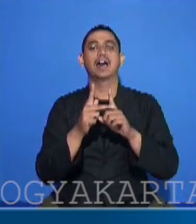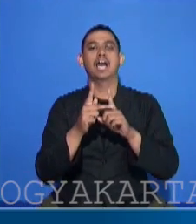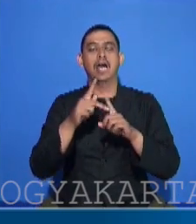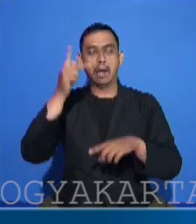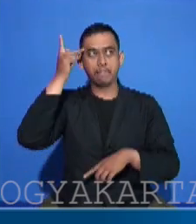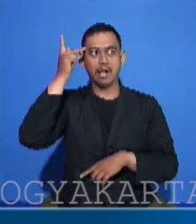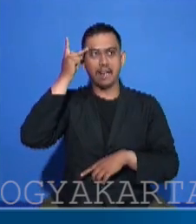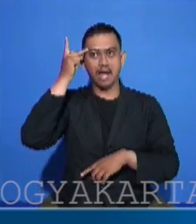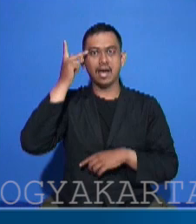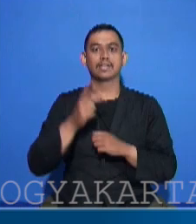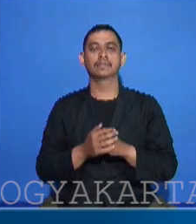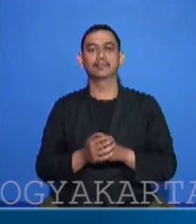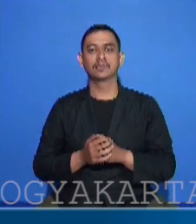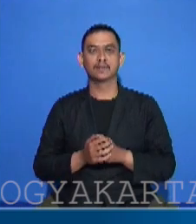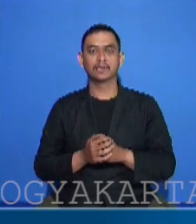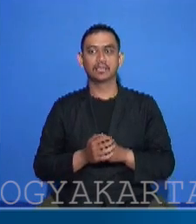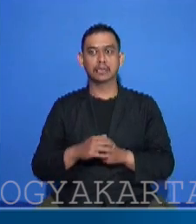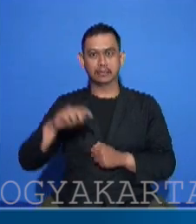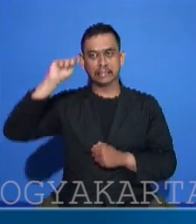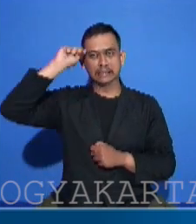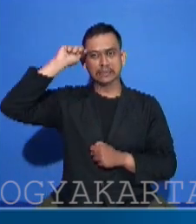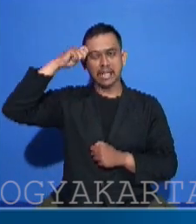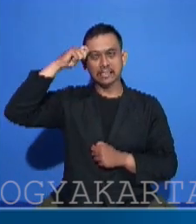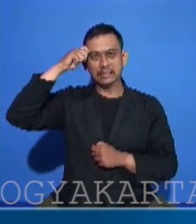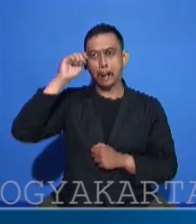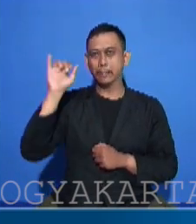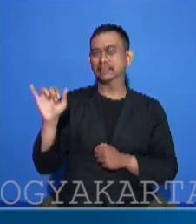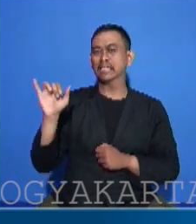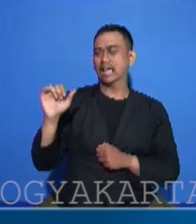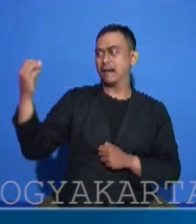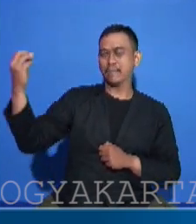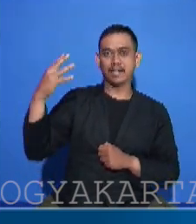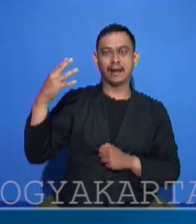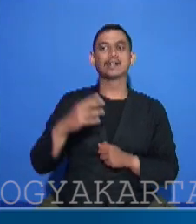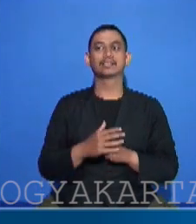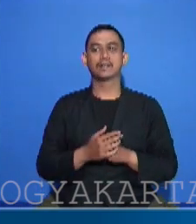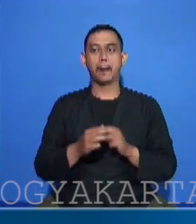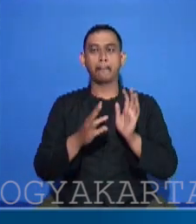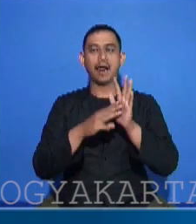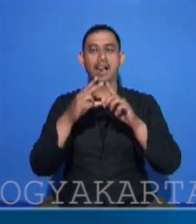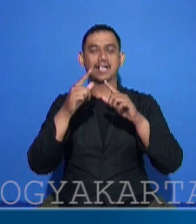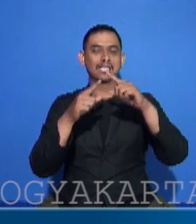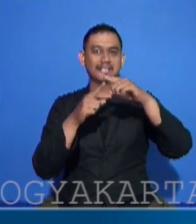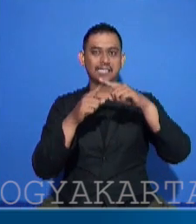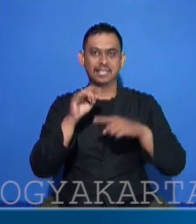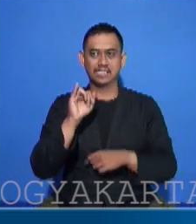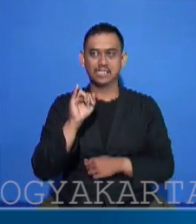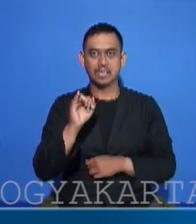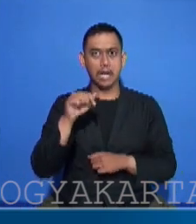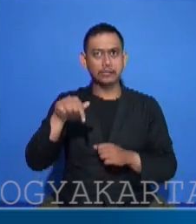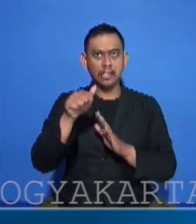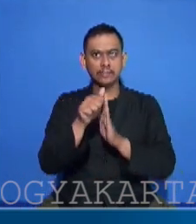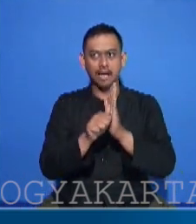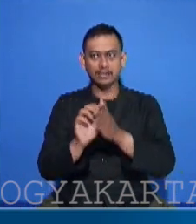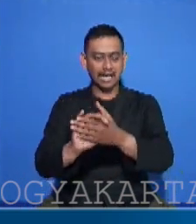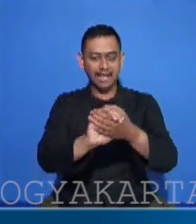Yogyakarta. Menurut Ketua Yayasan Sinar Melati, kegiatan pengajian serta muhasabah ini merupakan ajang silaturahim, sekaligus